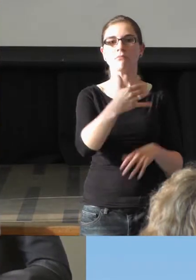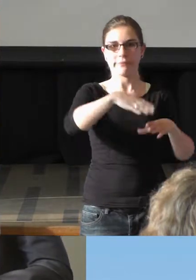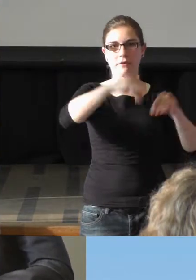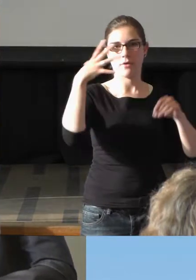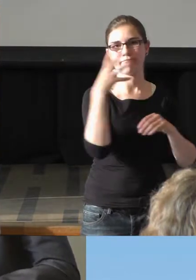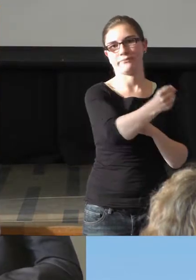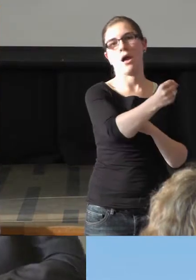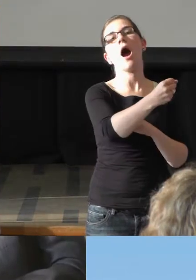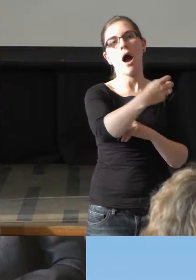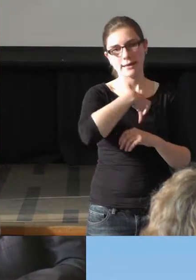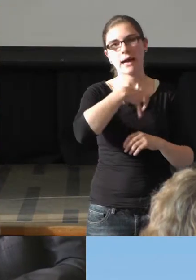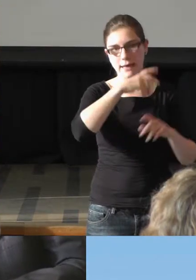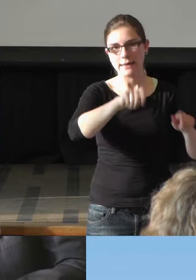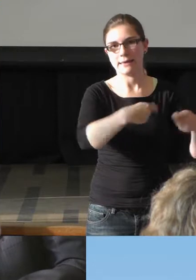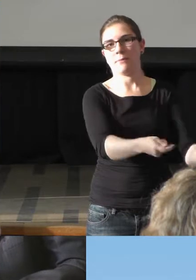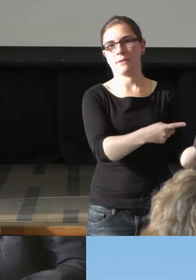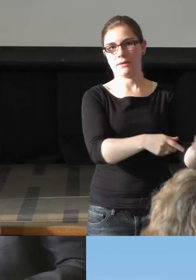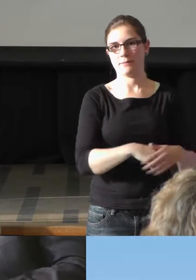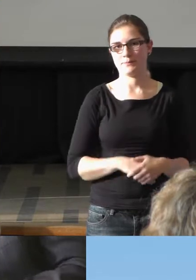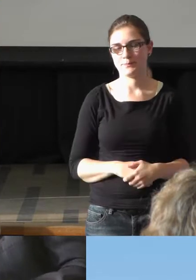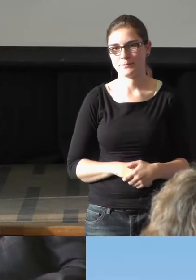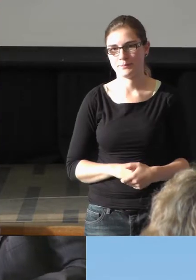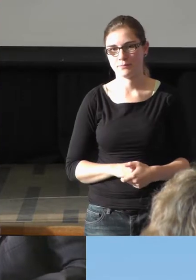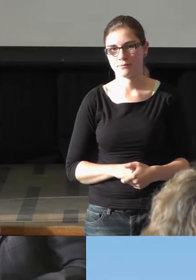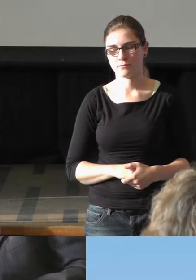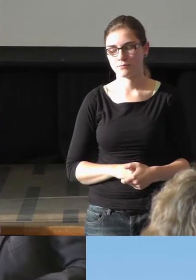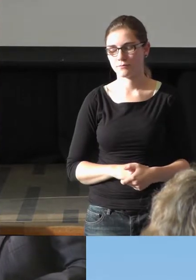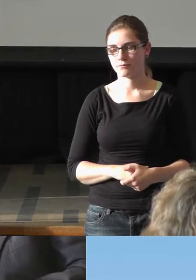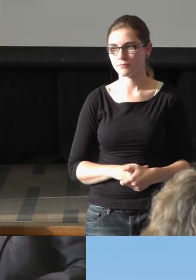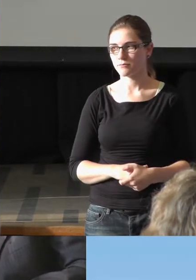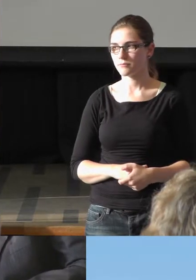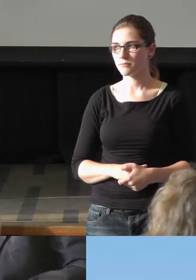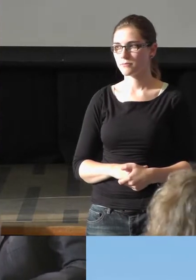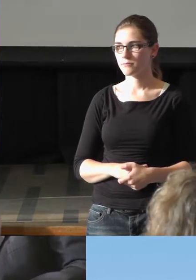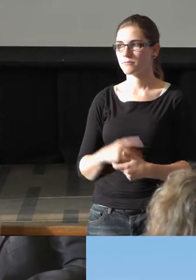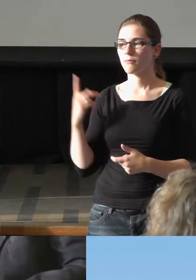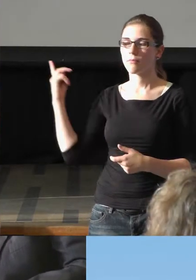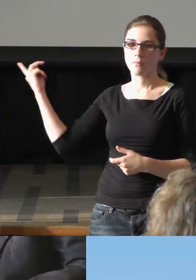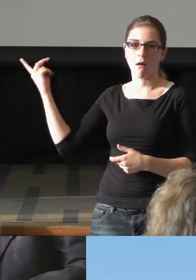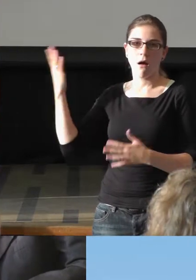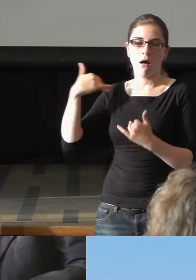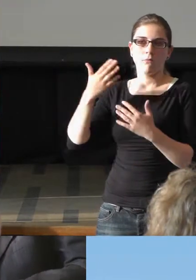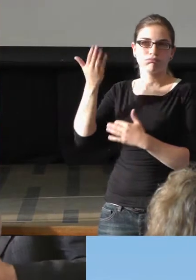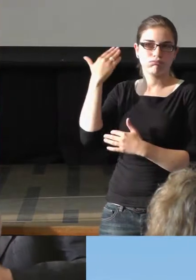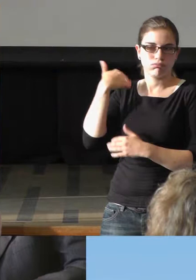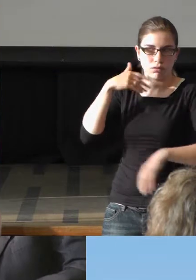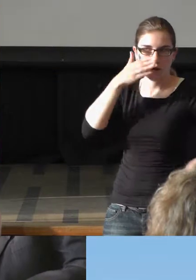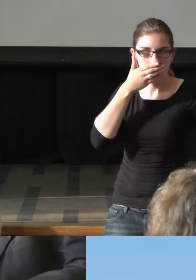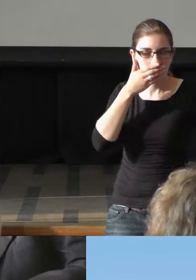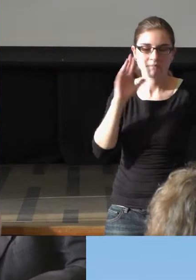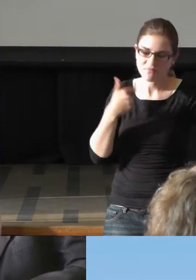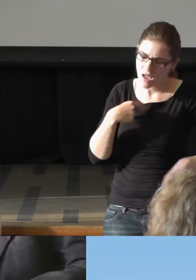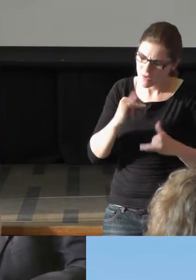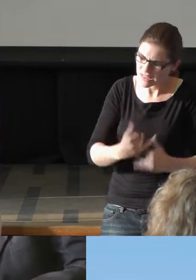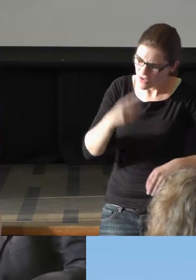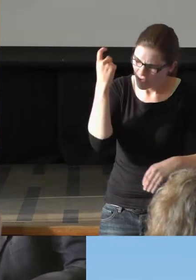Sie erwischen uns. Ja, nein, um Himmels Willen, wir haben genügend aktuelle Probleme, wir müssen nicht zurückgehen, aber die Frage, die